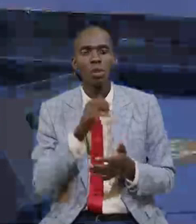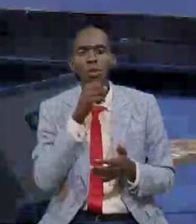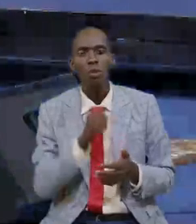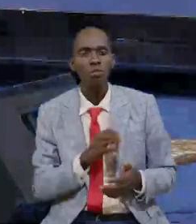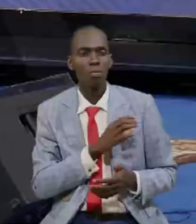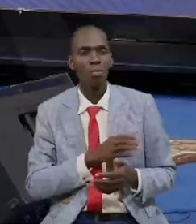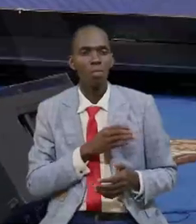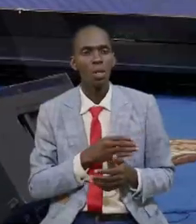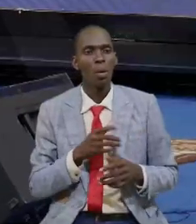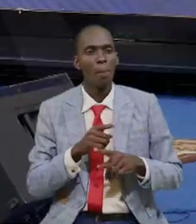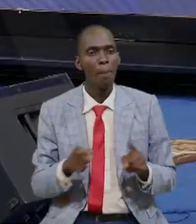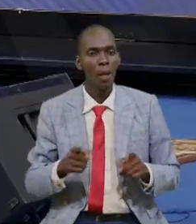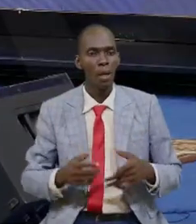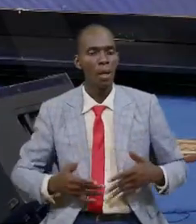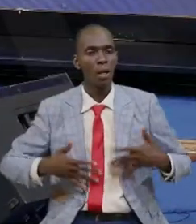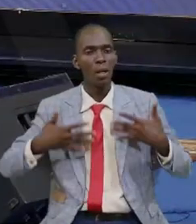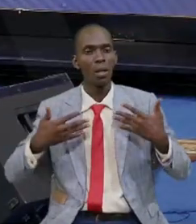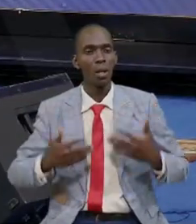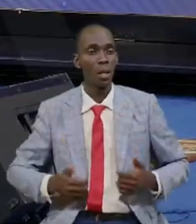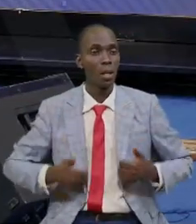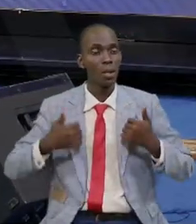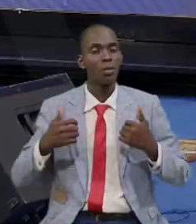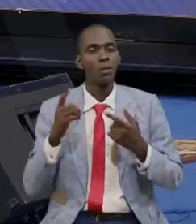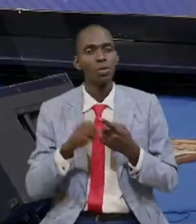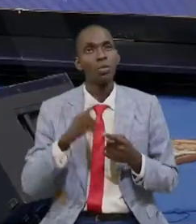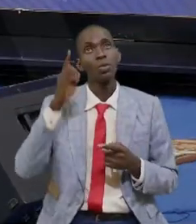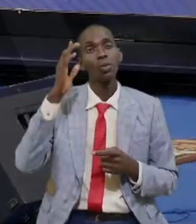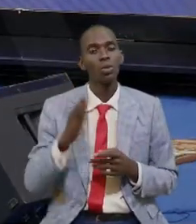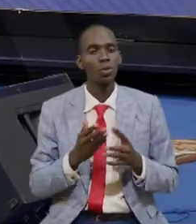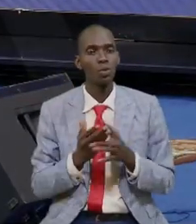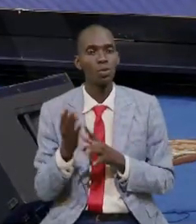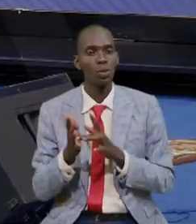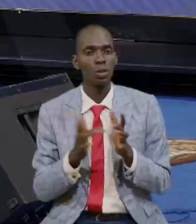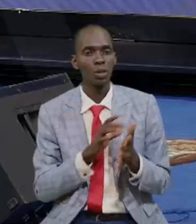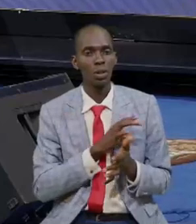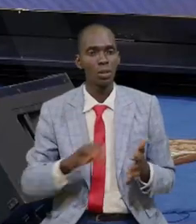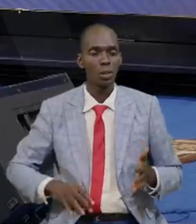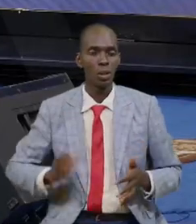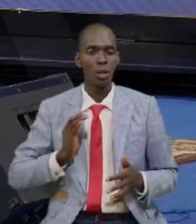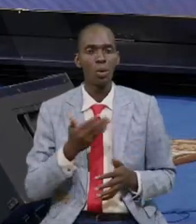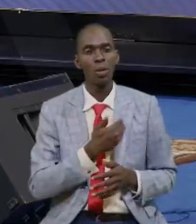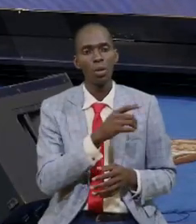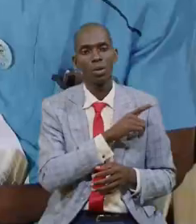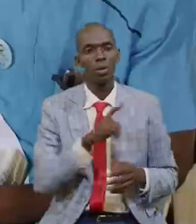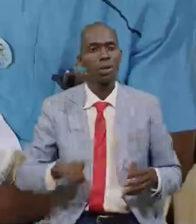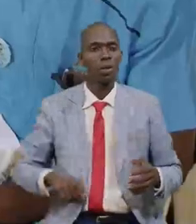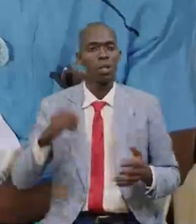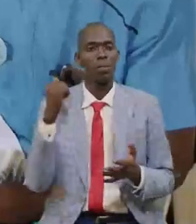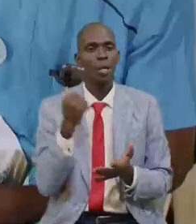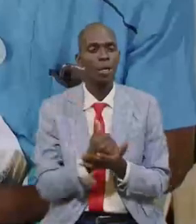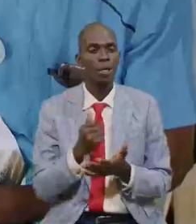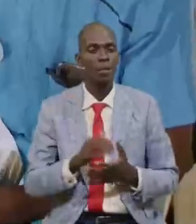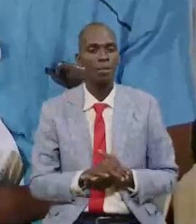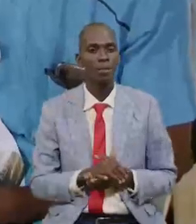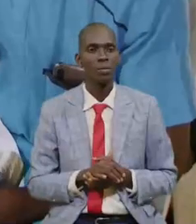Regardez-vous comme mort au péché et comme vivant pour Dieu en Jésus-Christ notre Seigneur.